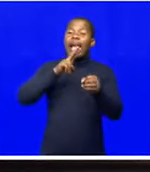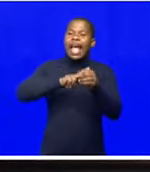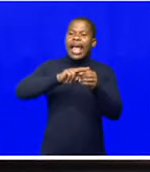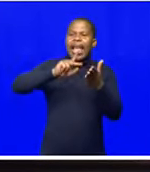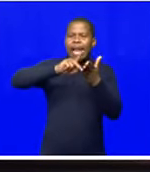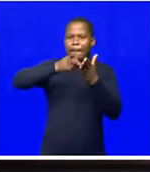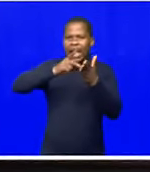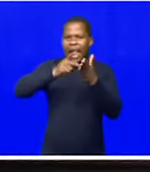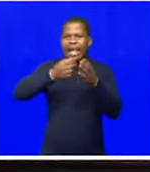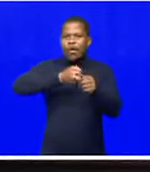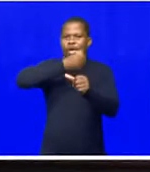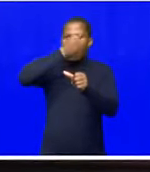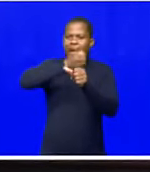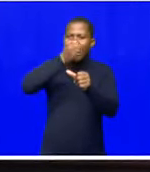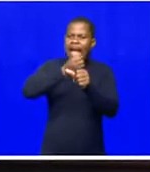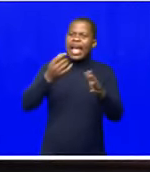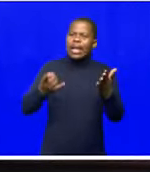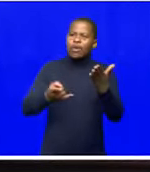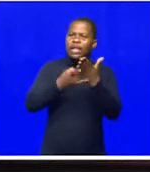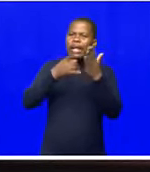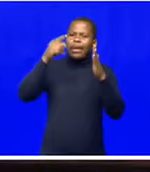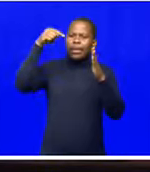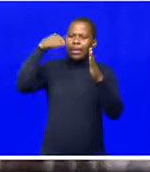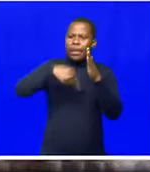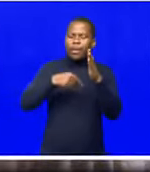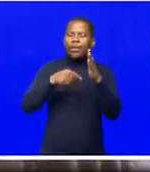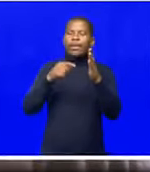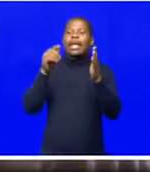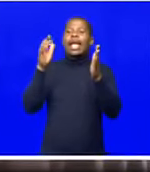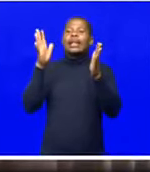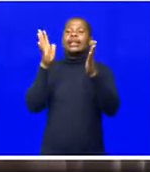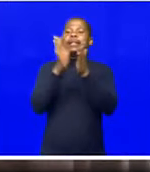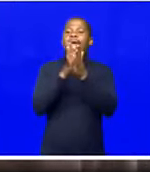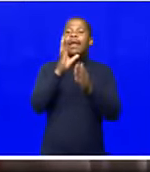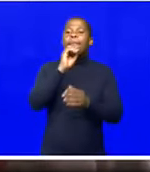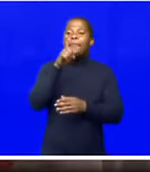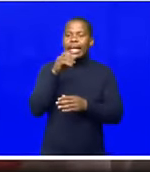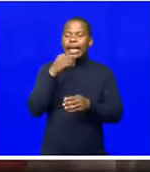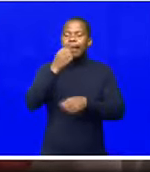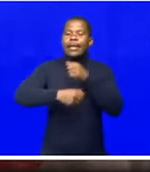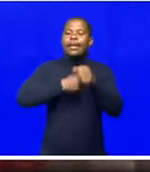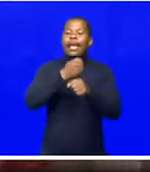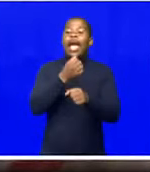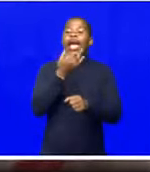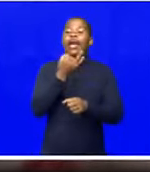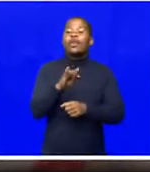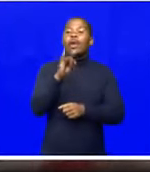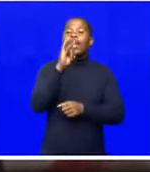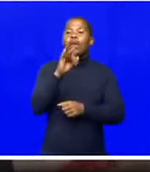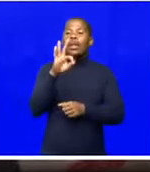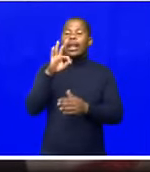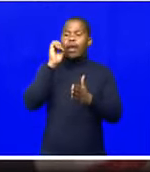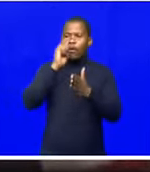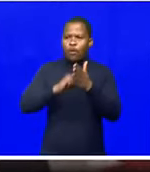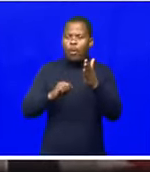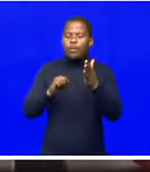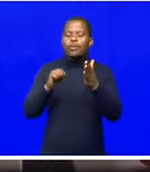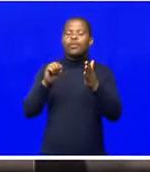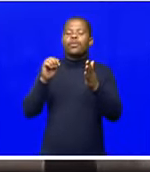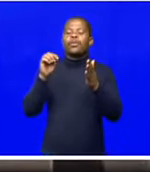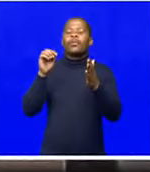ngetifo letingathathelwana ngalokulishumi ekhulwini ngeminyaka wa 2023 kusuka kulengumashumi lamabili